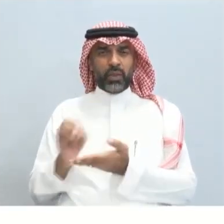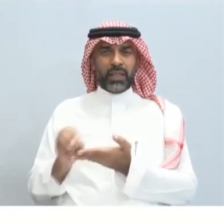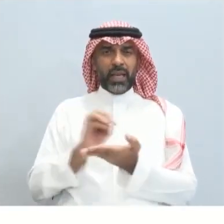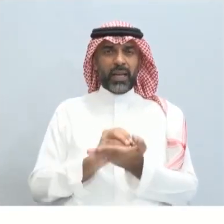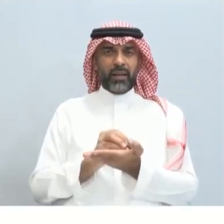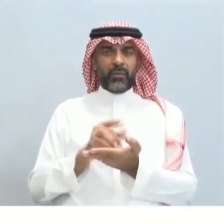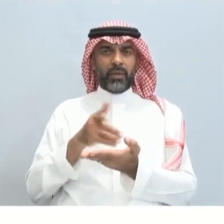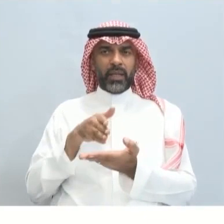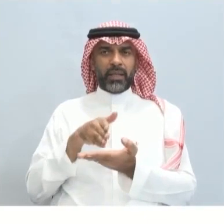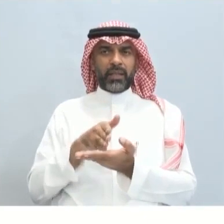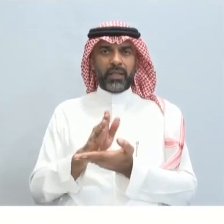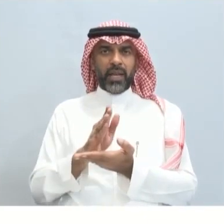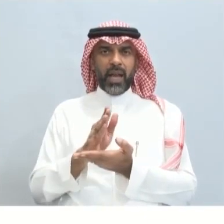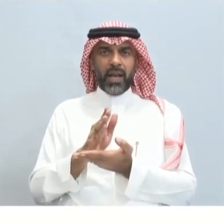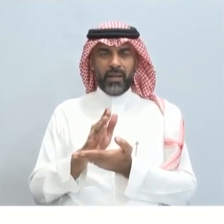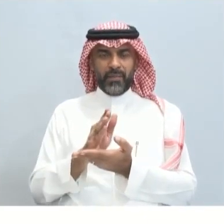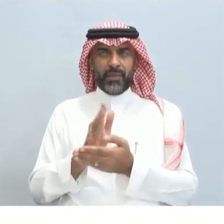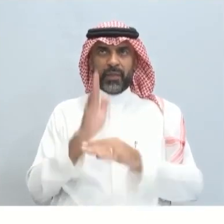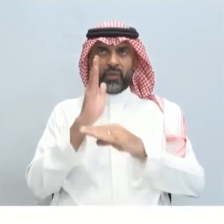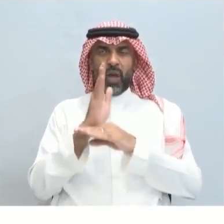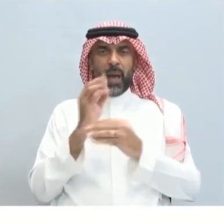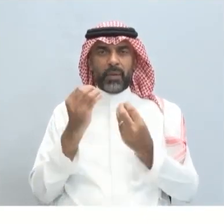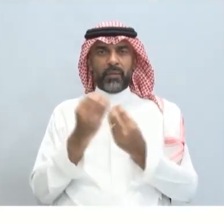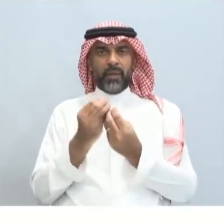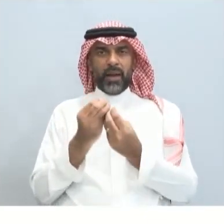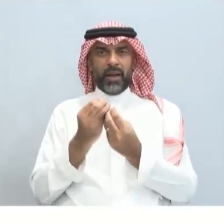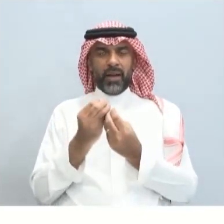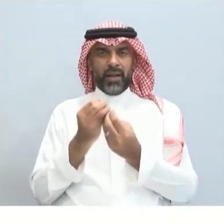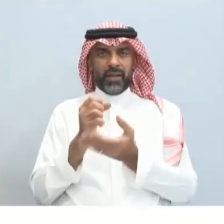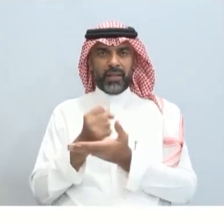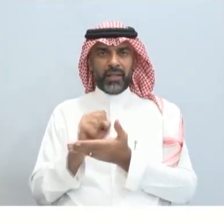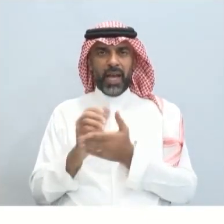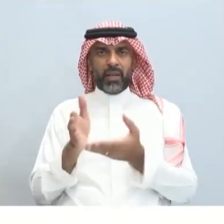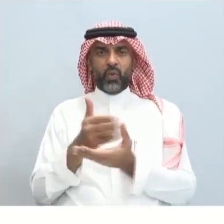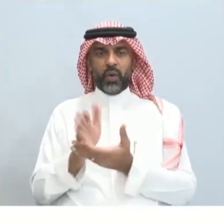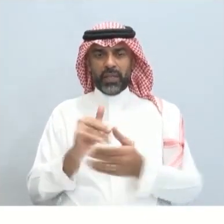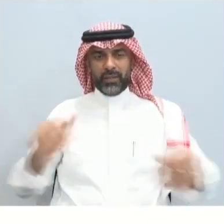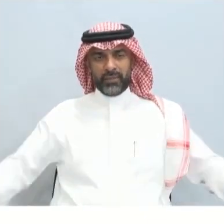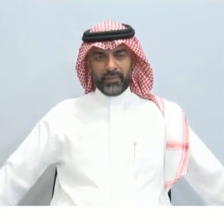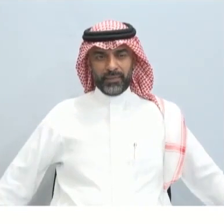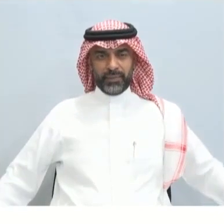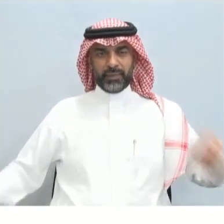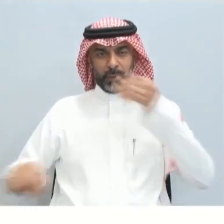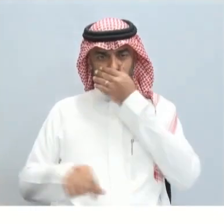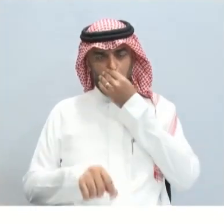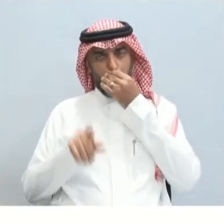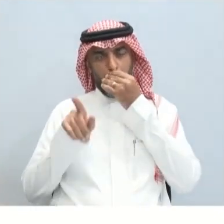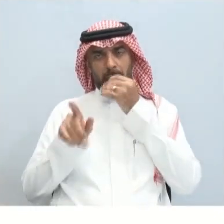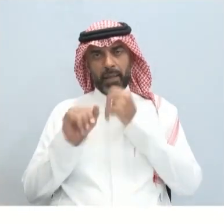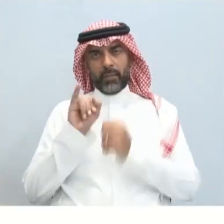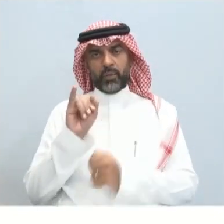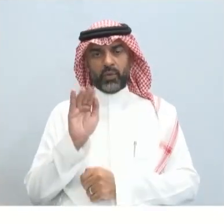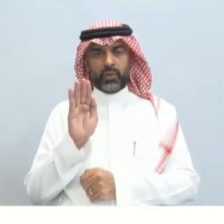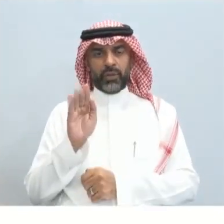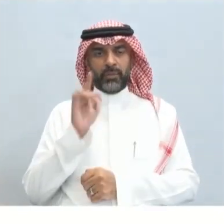باتجاه متعامد مع اتجاه ازاحه الوسط اذا دائما الموجه المستعرضه مثلنا